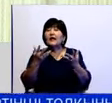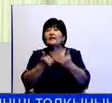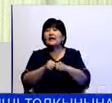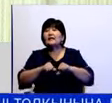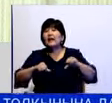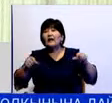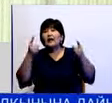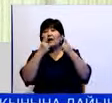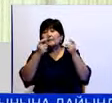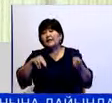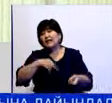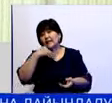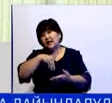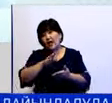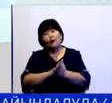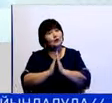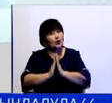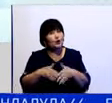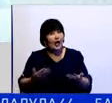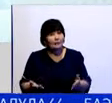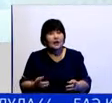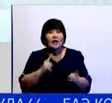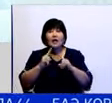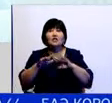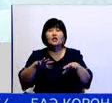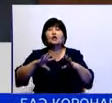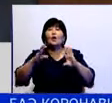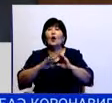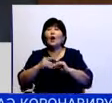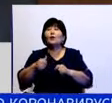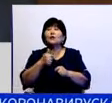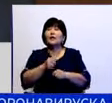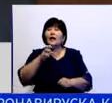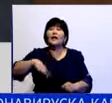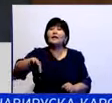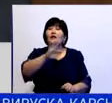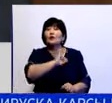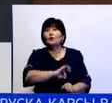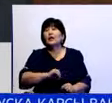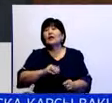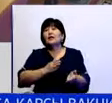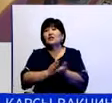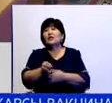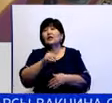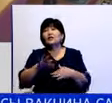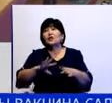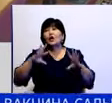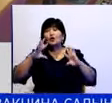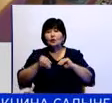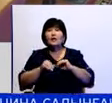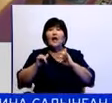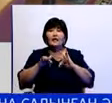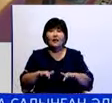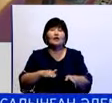комиссиясының хабарламасын назарға алуларыңызды сұраймын. Жиында қорытындылаған аудан әкімі ел игілігі жолындағы жүйелі істерді жұмыла